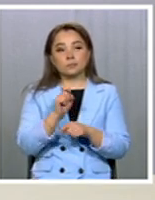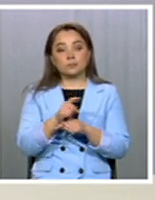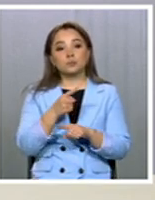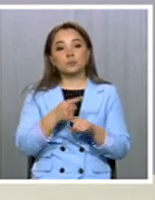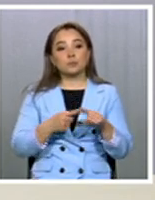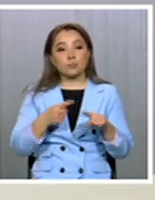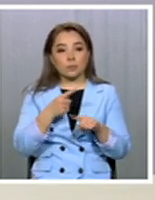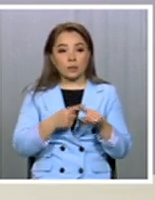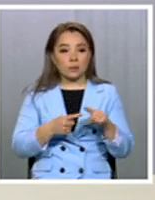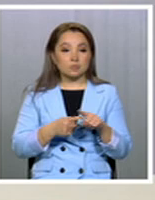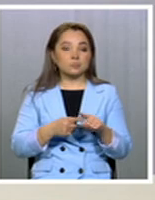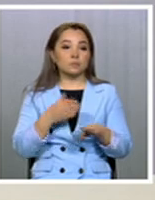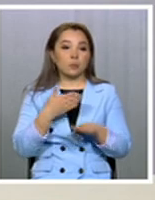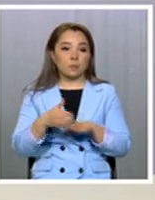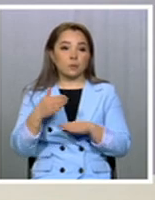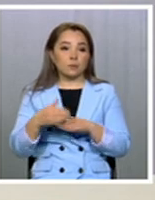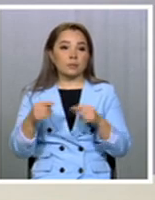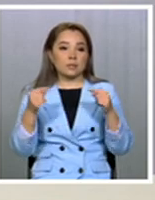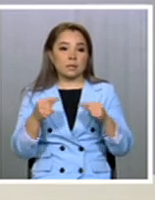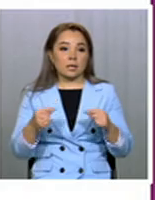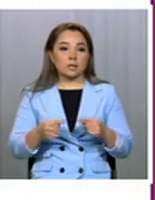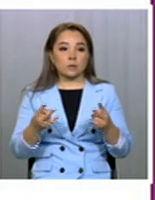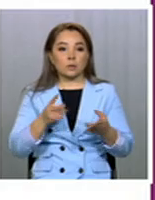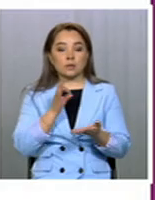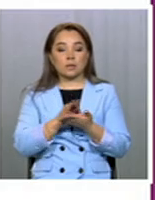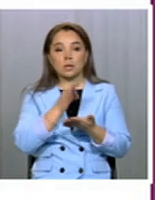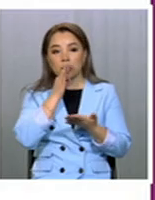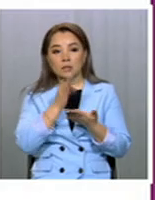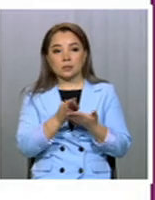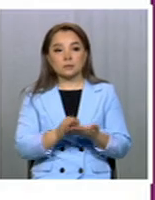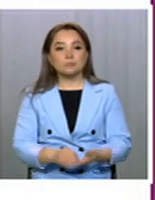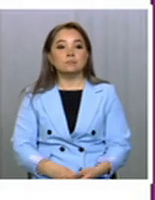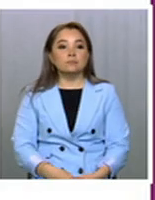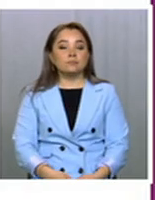үзінділерді бөлімдермен сәйкестендіріңіз.